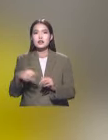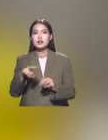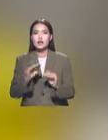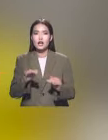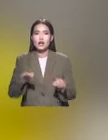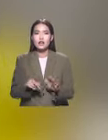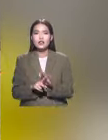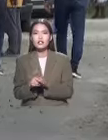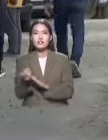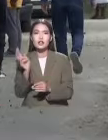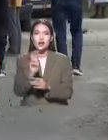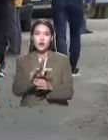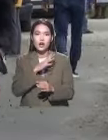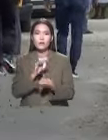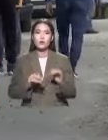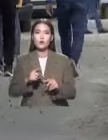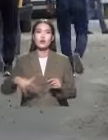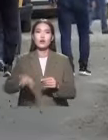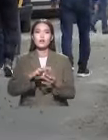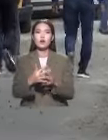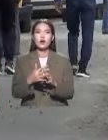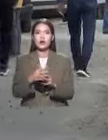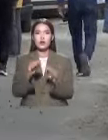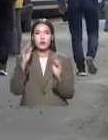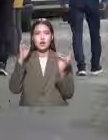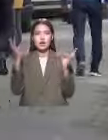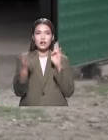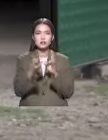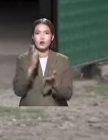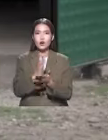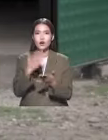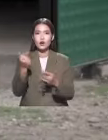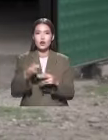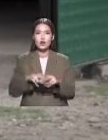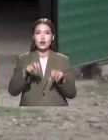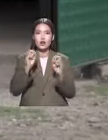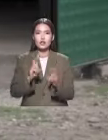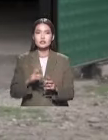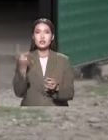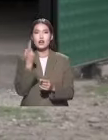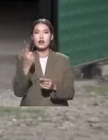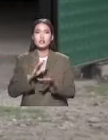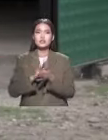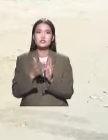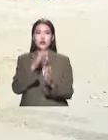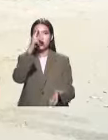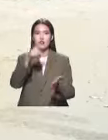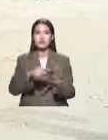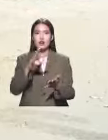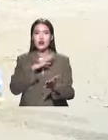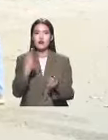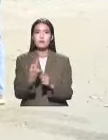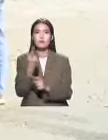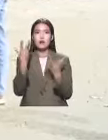өліміне туғандары ғана емес, бүтін бір ауылдың қабырғасы қайсып отыр. Тапатал түсте анасы ұлының ауруханаға түскенін білет, жүрегі алып ұшып